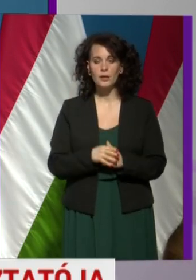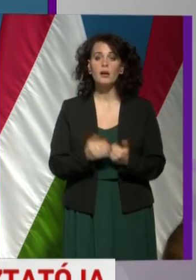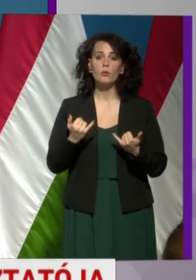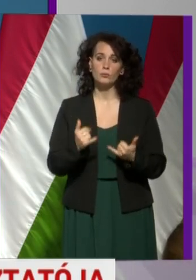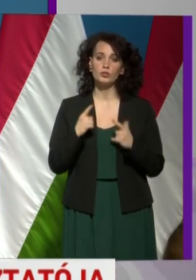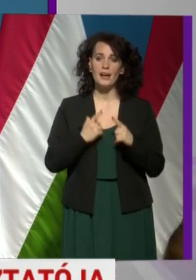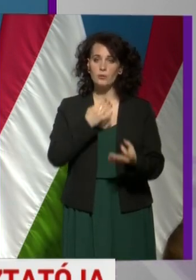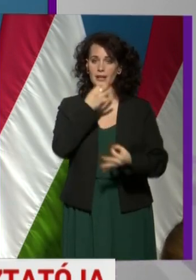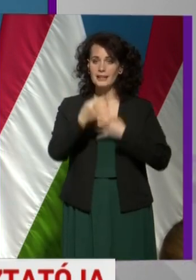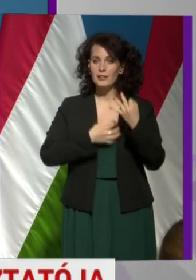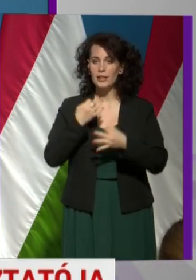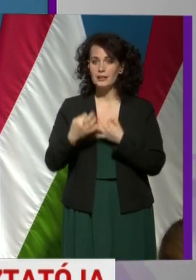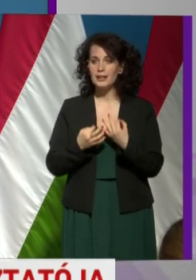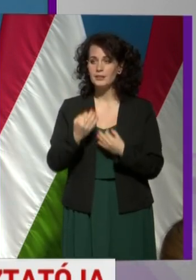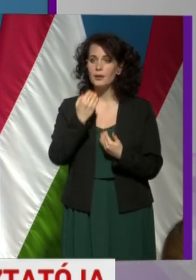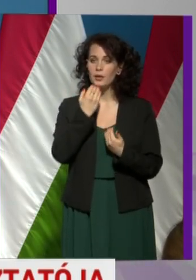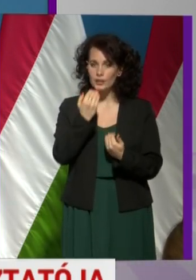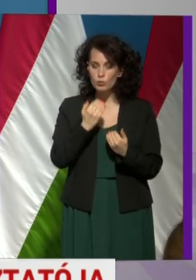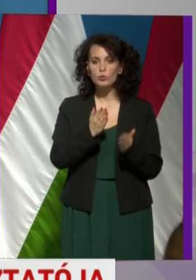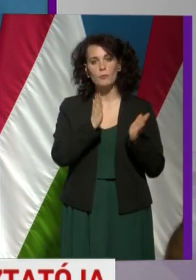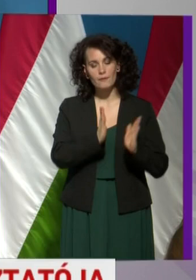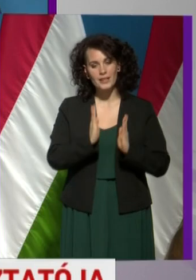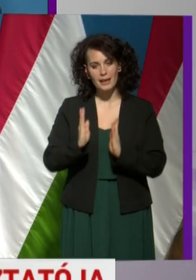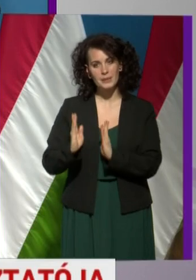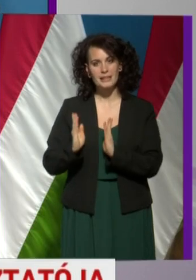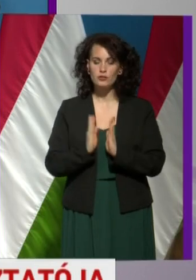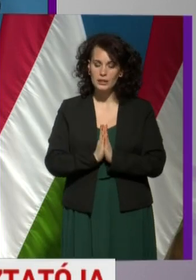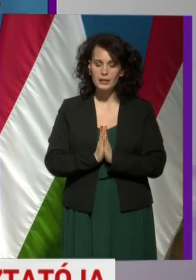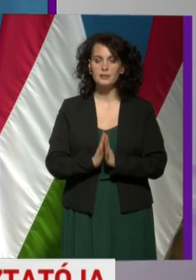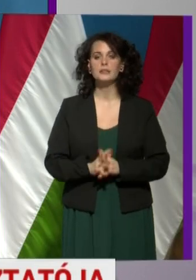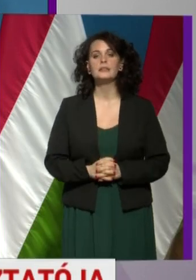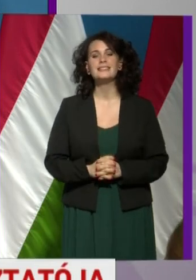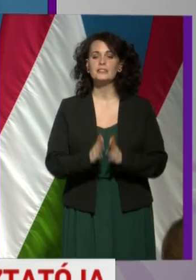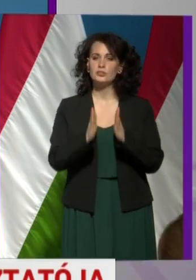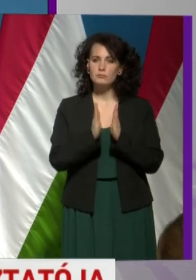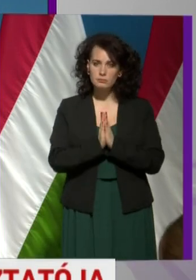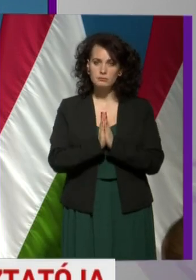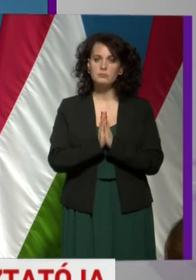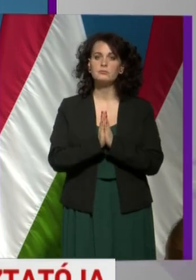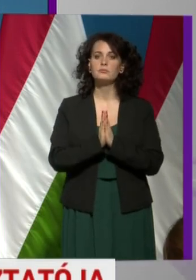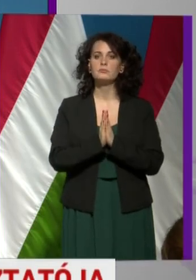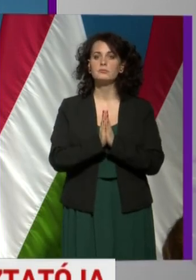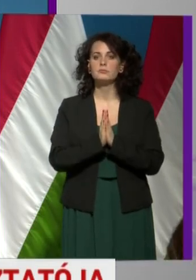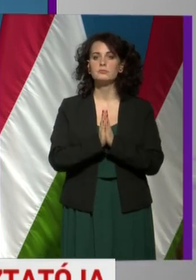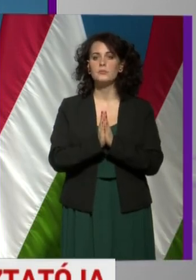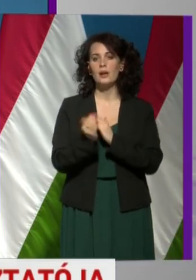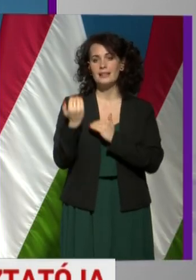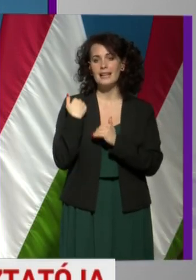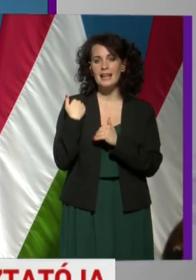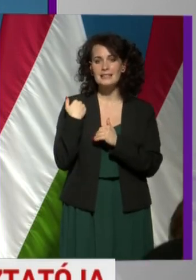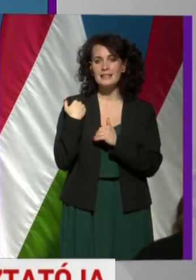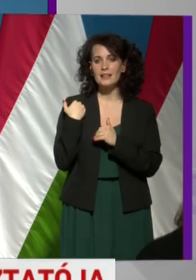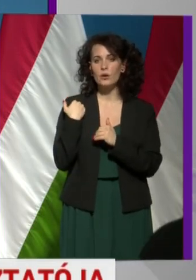a kérdéseiket, köszönöm szépen a fegyelmezettségüket, és azt is kérem, hogy jelezzék, hogy